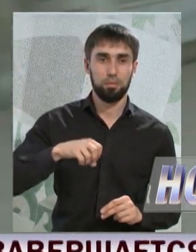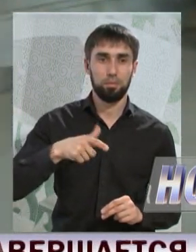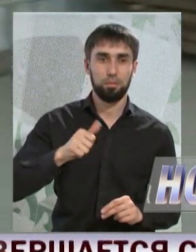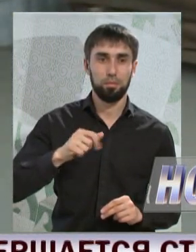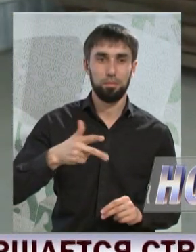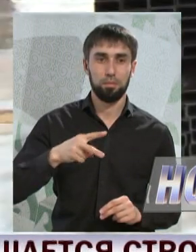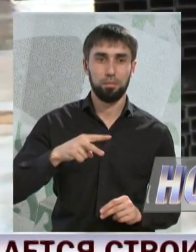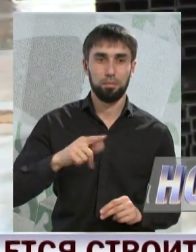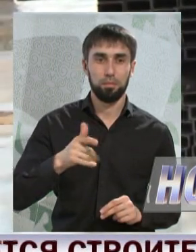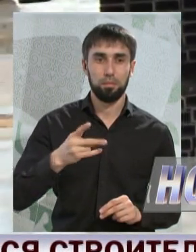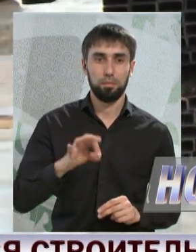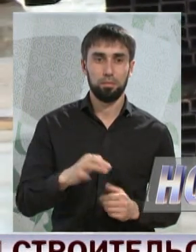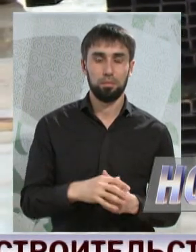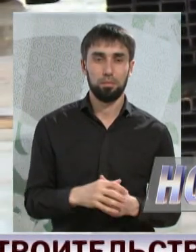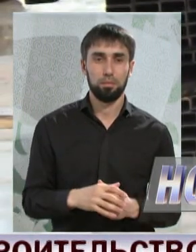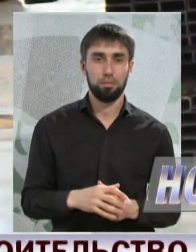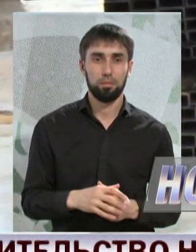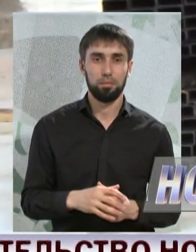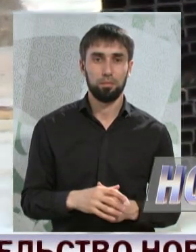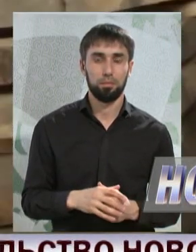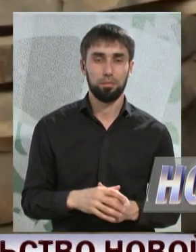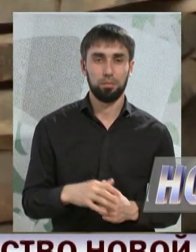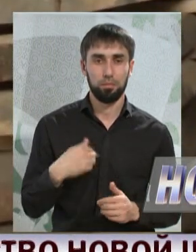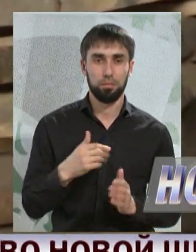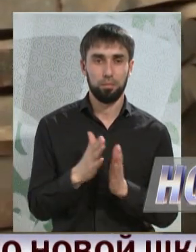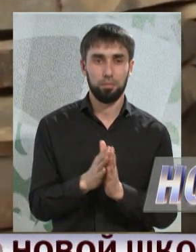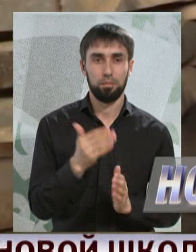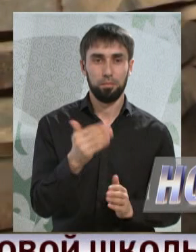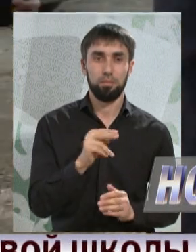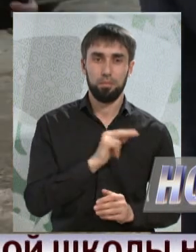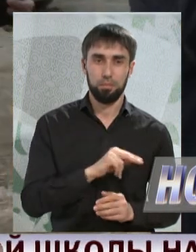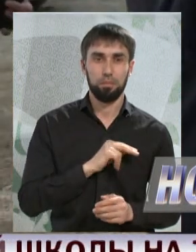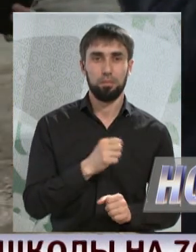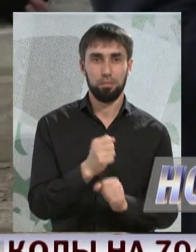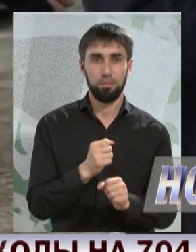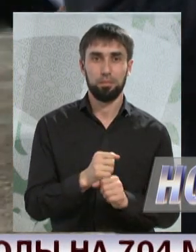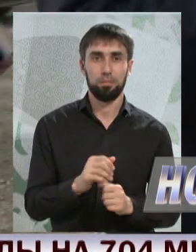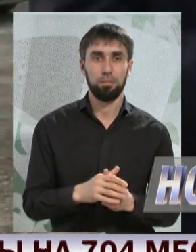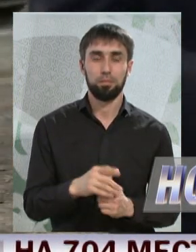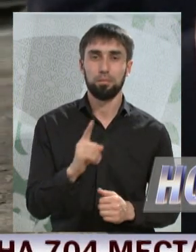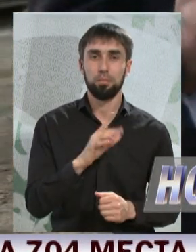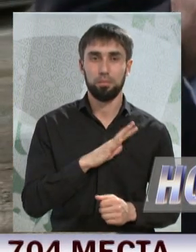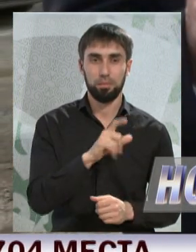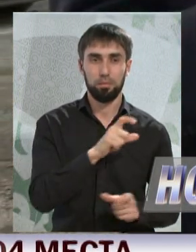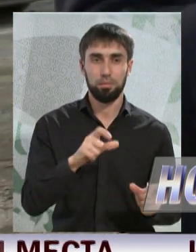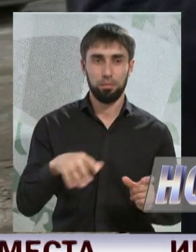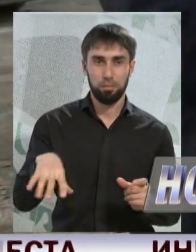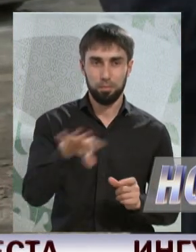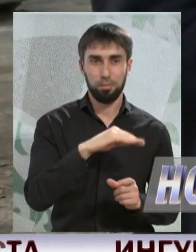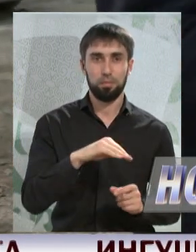добросовестным представителем бизнеса. Я прошу, делайте свое дело. Ну, нужно сделать так, чтобы люди были довольны. Вот что я